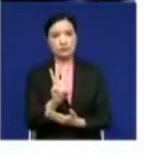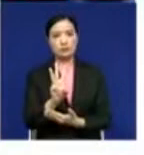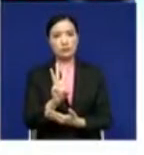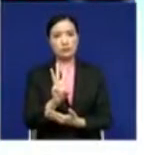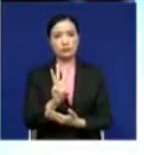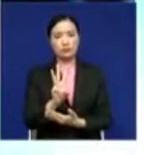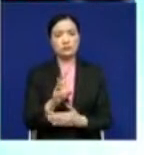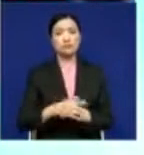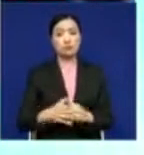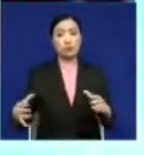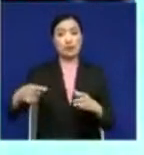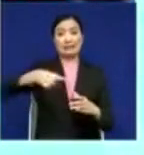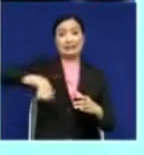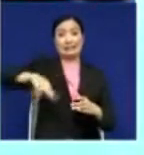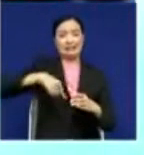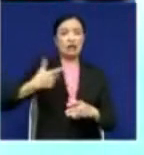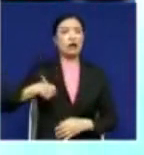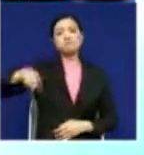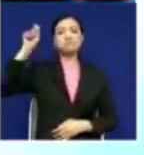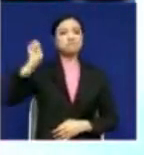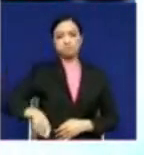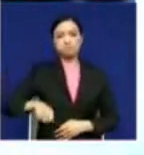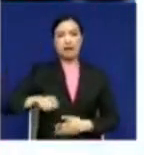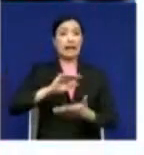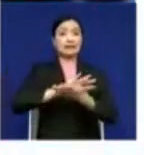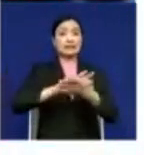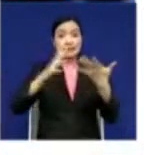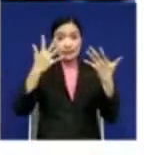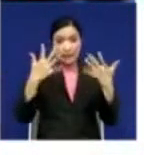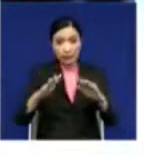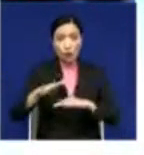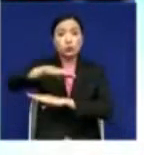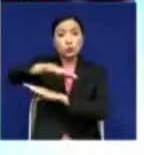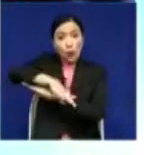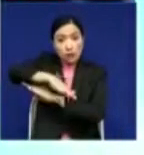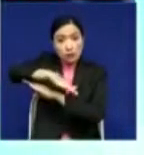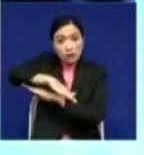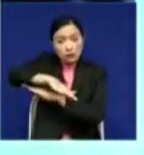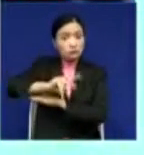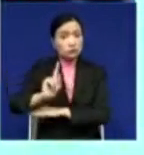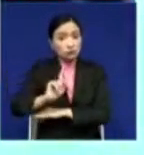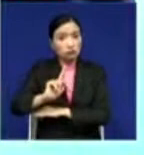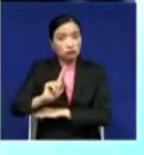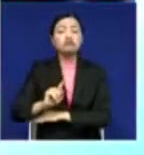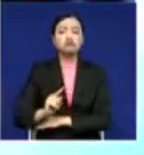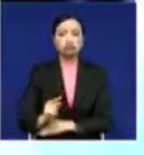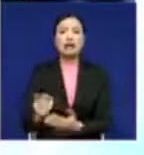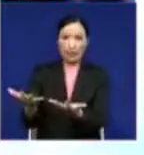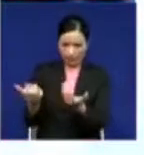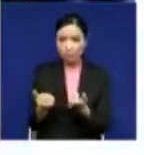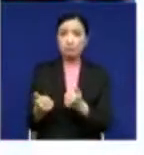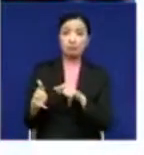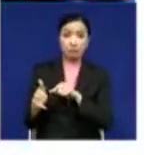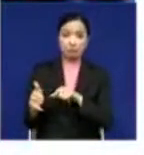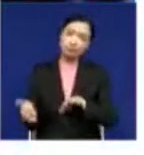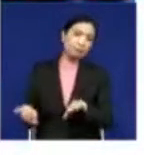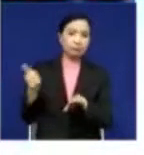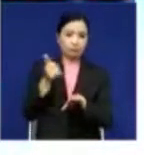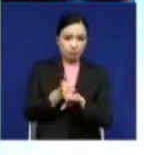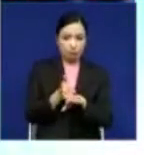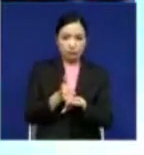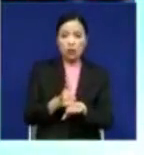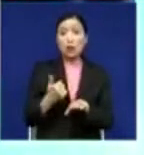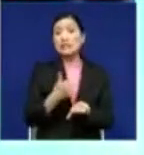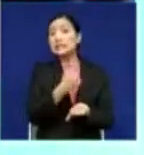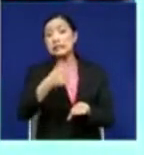เมื่อเสร็จการตัดสินคดีแล้วนะครับในช่วงเย็นนะครับก็มีการรับผู้ติดเชื้อรายนี้พร้อมกับผู้ต้องขัง